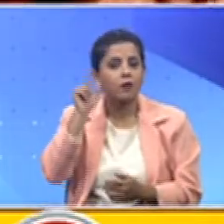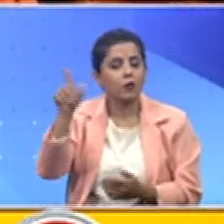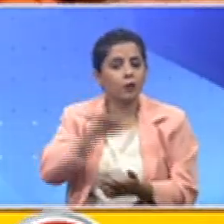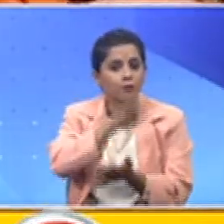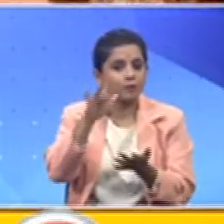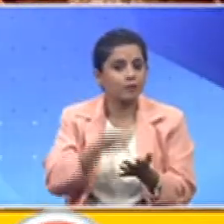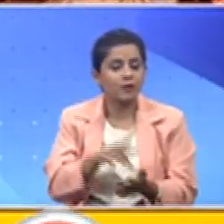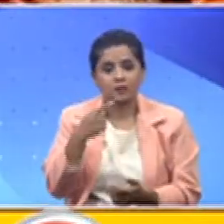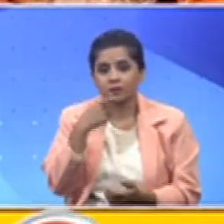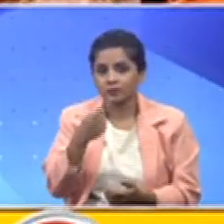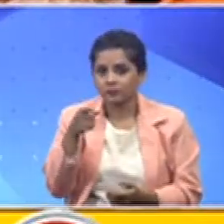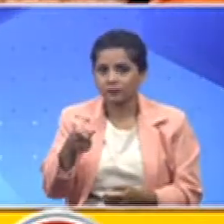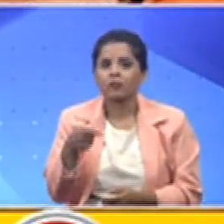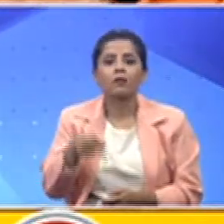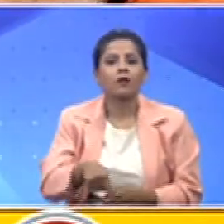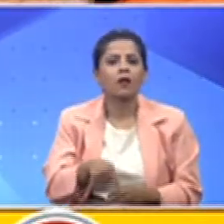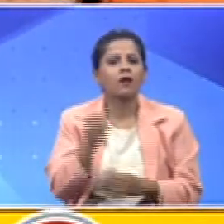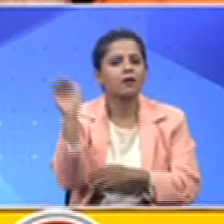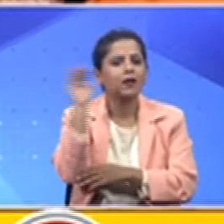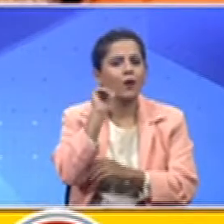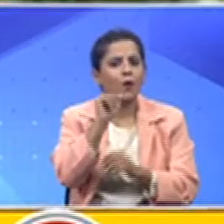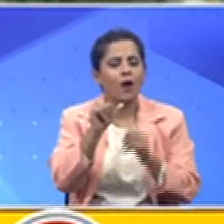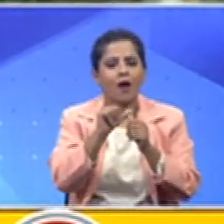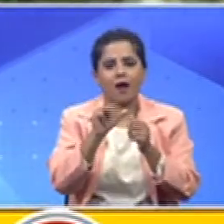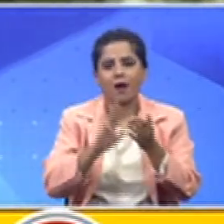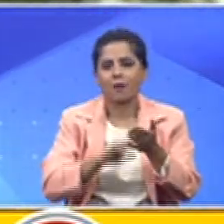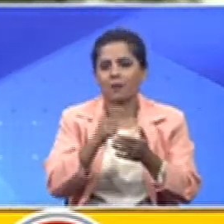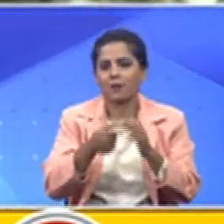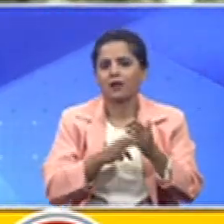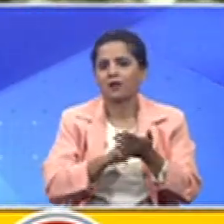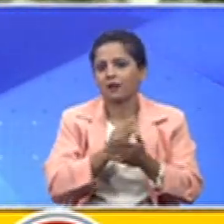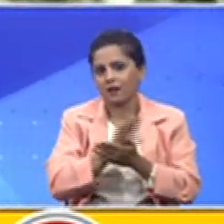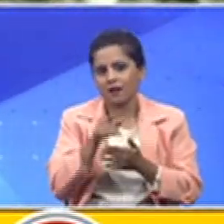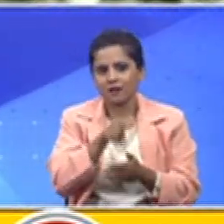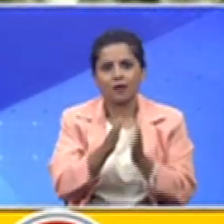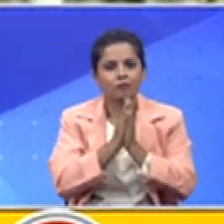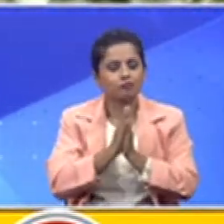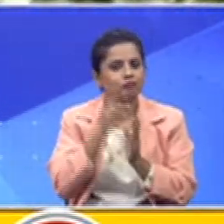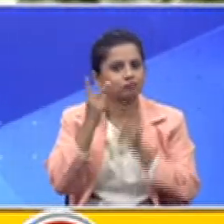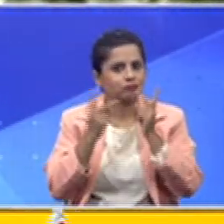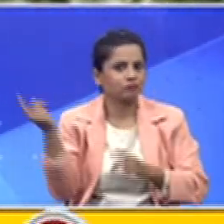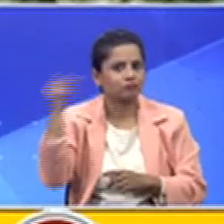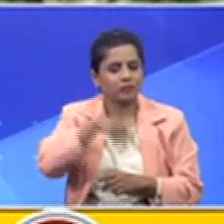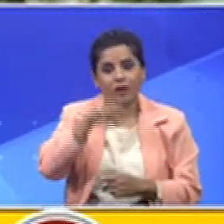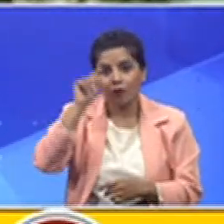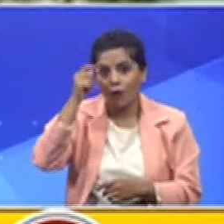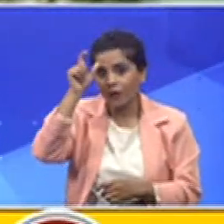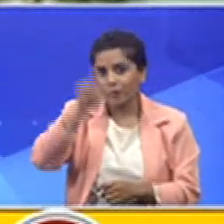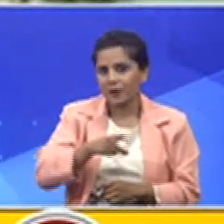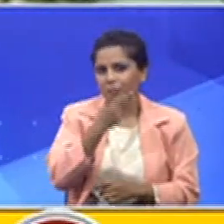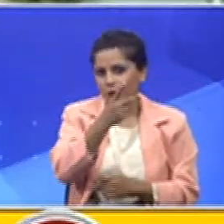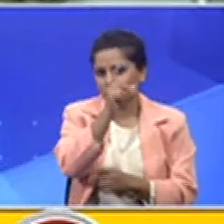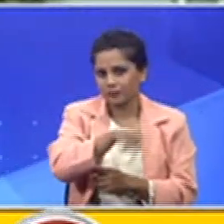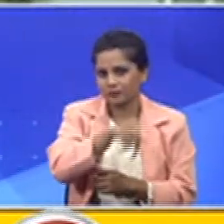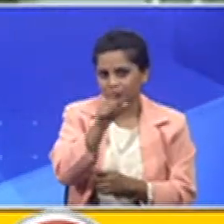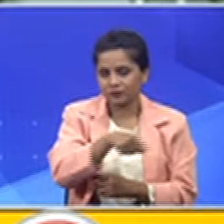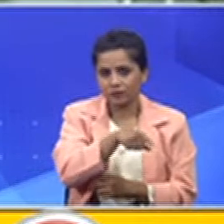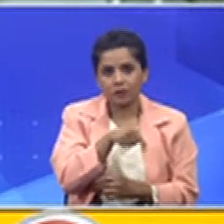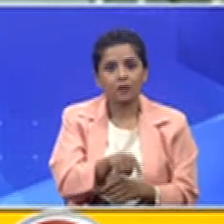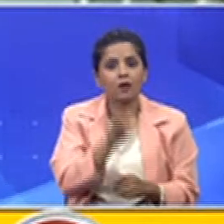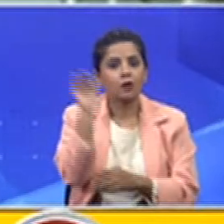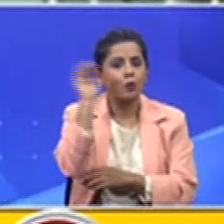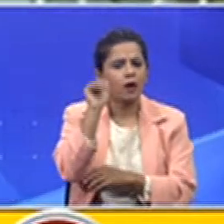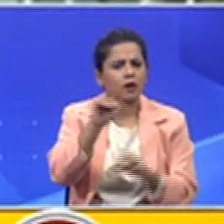से यहां अमरनाथ यात्रा करने आए थे। इन विदेशी मेहमानों ने अमरनाथ यात्रा